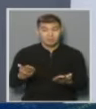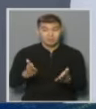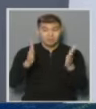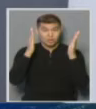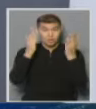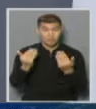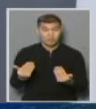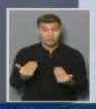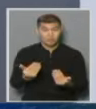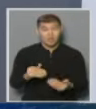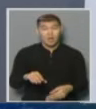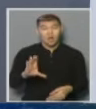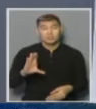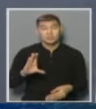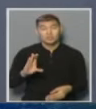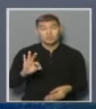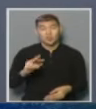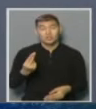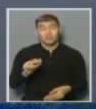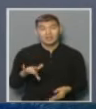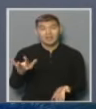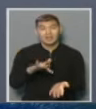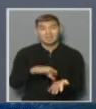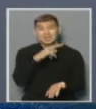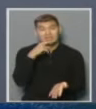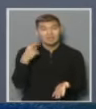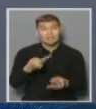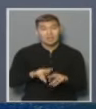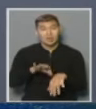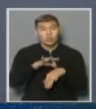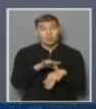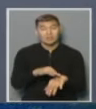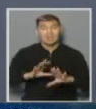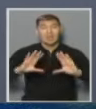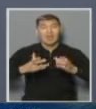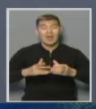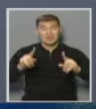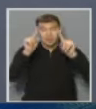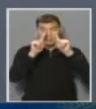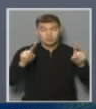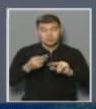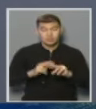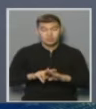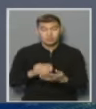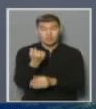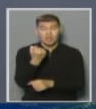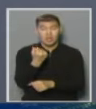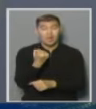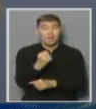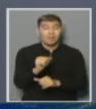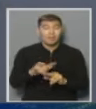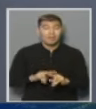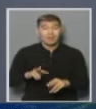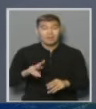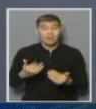иесі Сочи қаласында өткен әлем жұлдызы 2021 байқауының гран-при егері